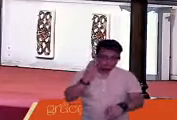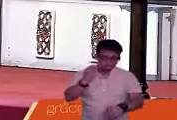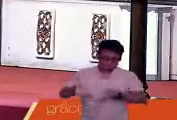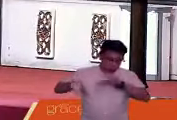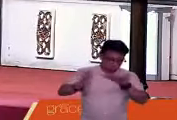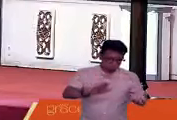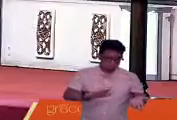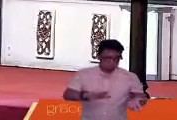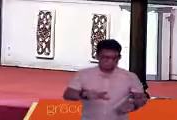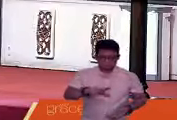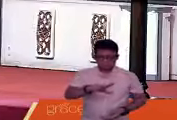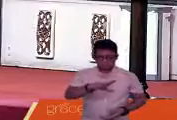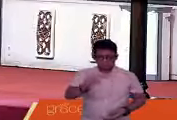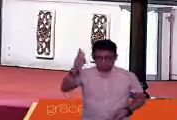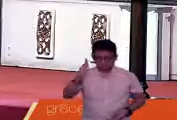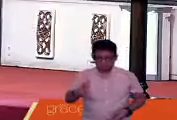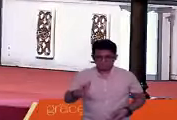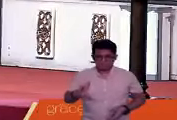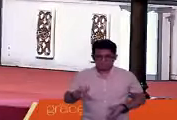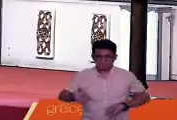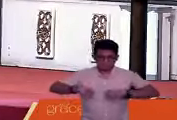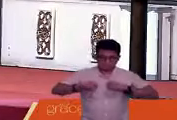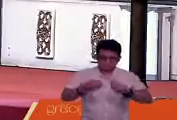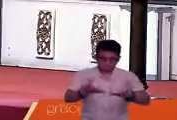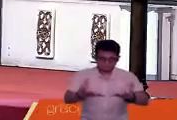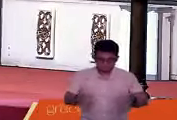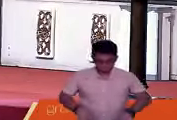and when God gave me back my life,